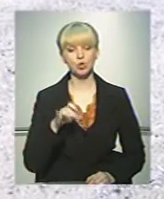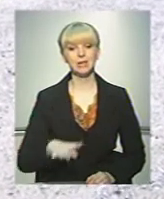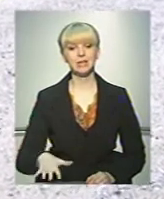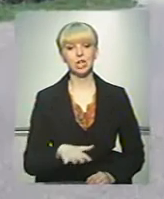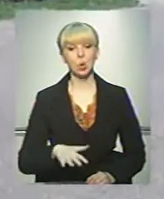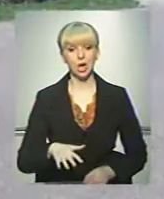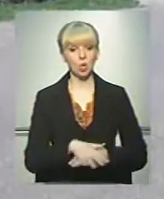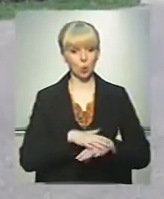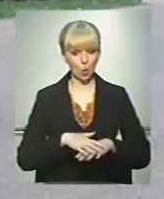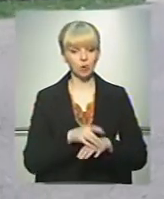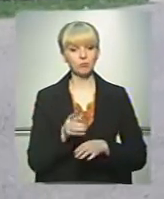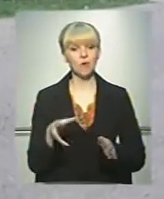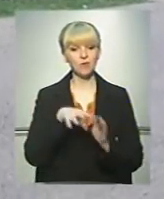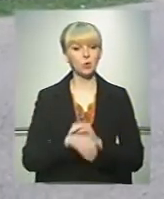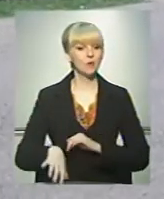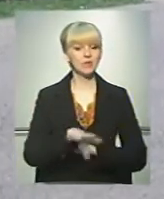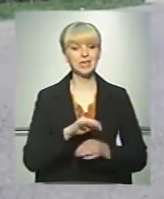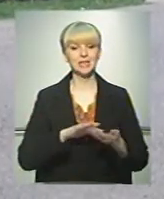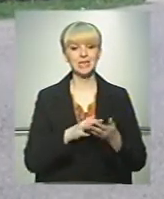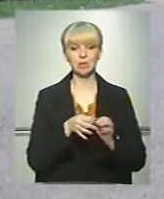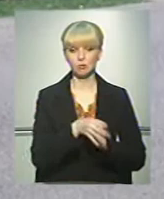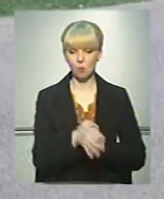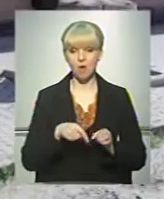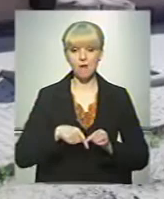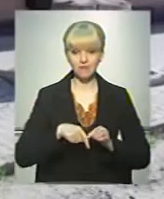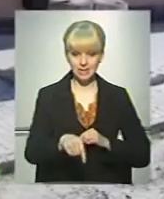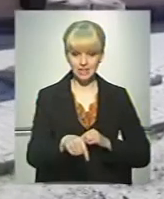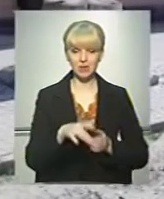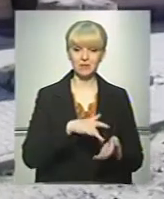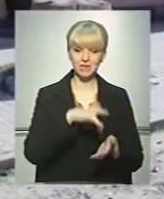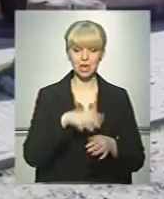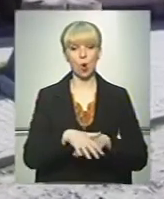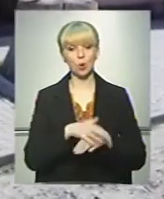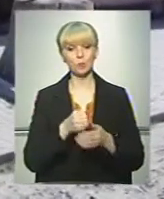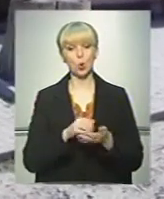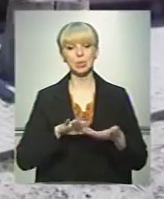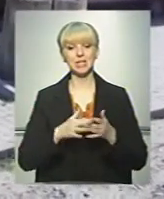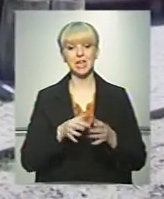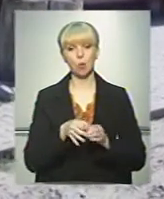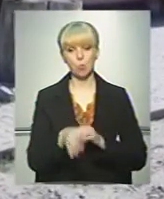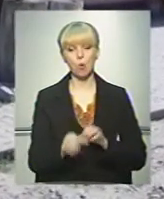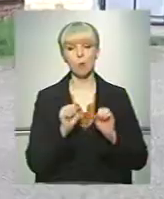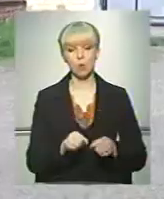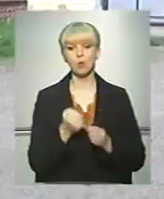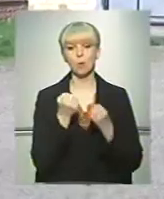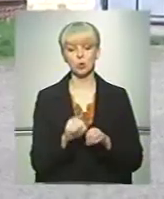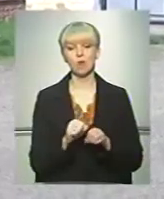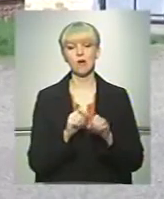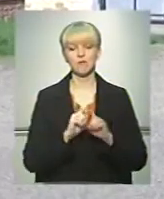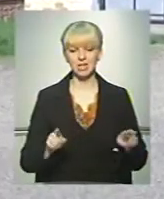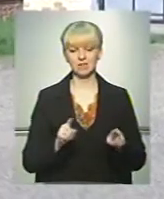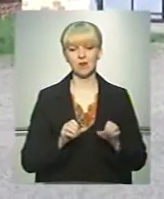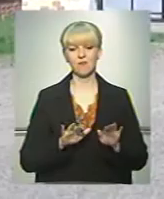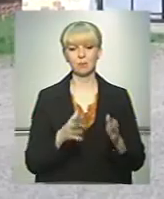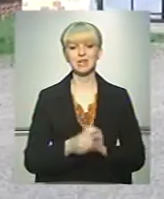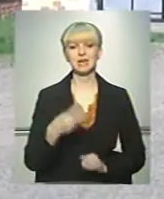територіальної громади. Туди увійдуть усі населені пункти, відстань до яких від центру громади до населеного пункту можна подолати в екстрених випадках